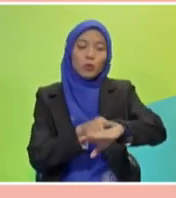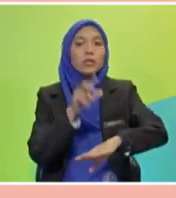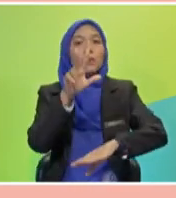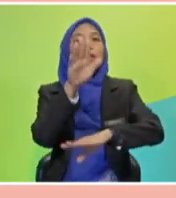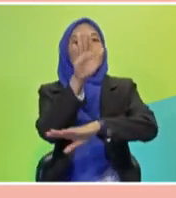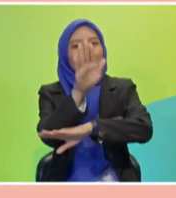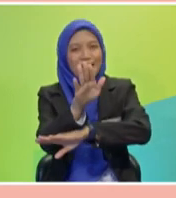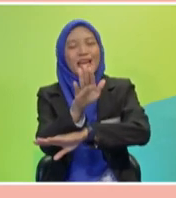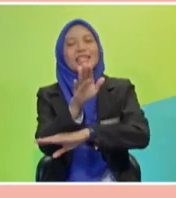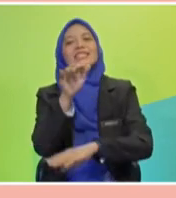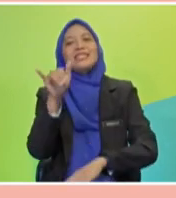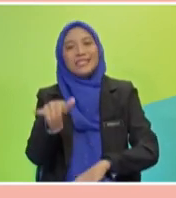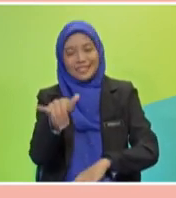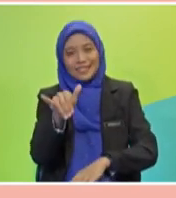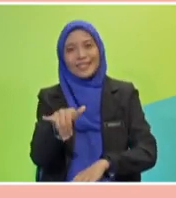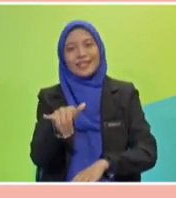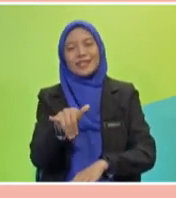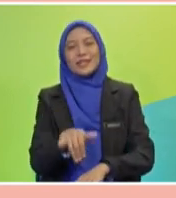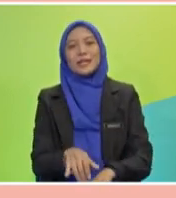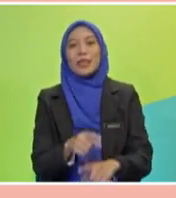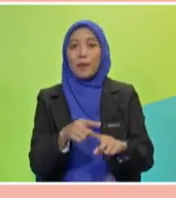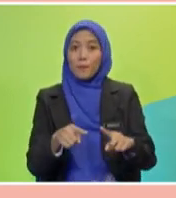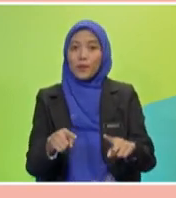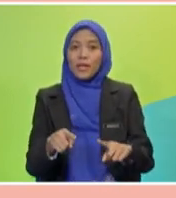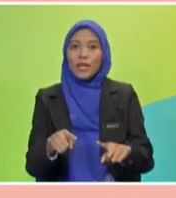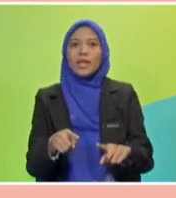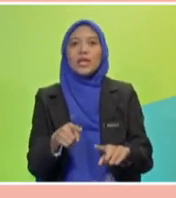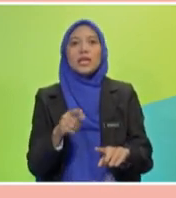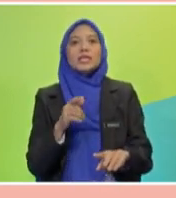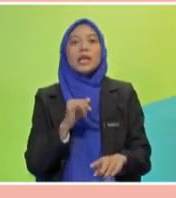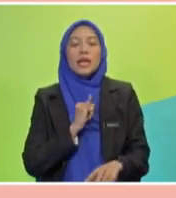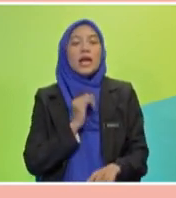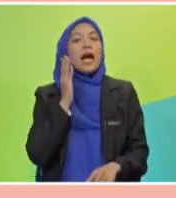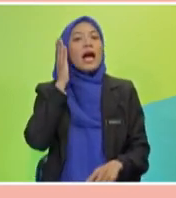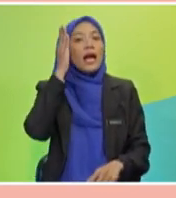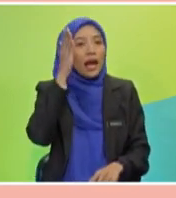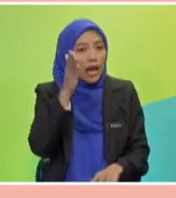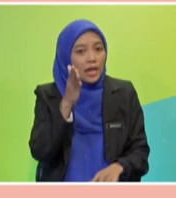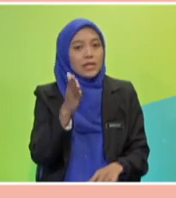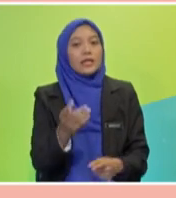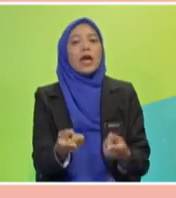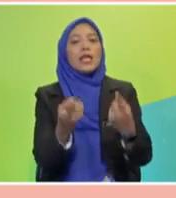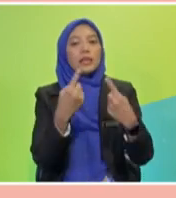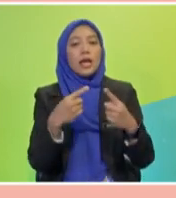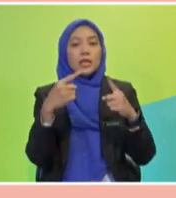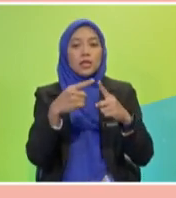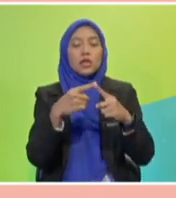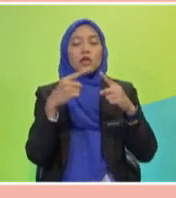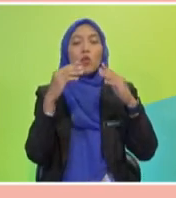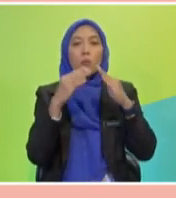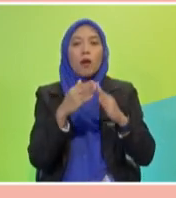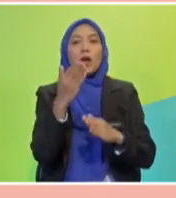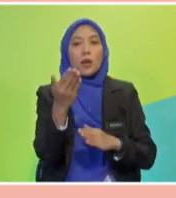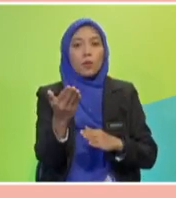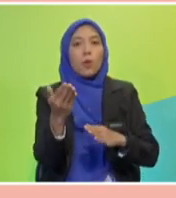petang. Ya, cikgu betulkan sedikit. Saya akan datang ke rumah kamu pada pukul